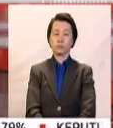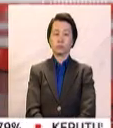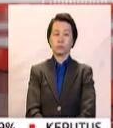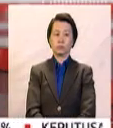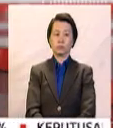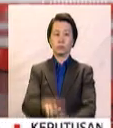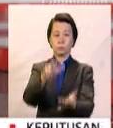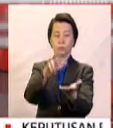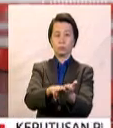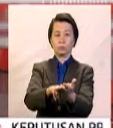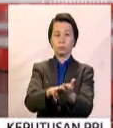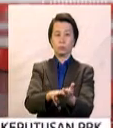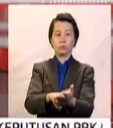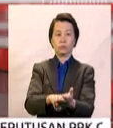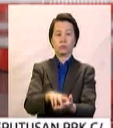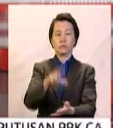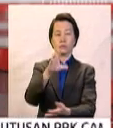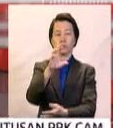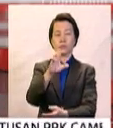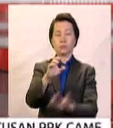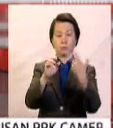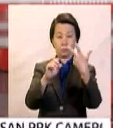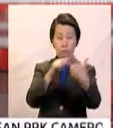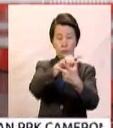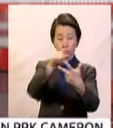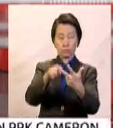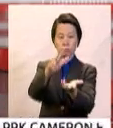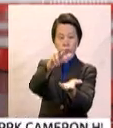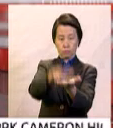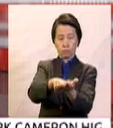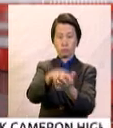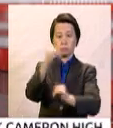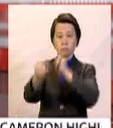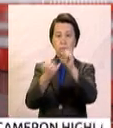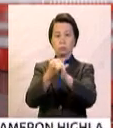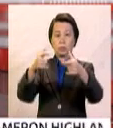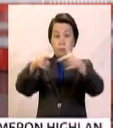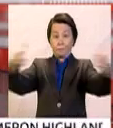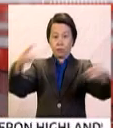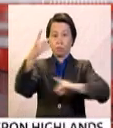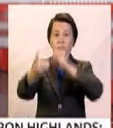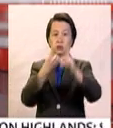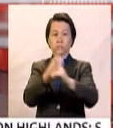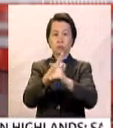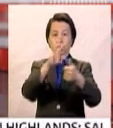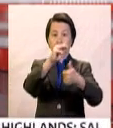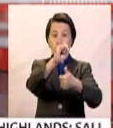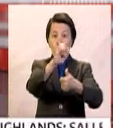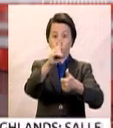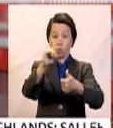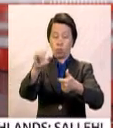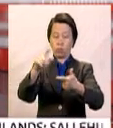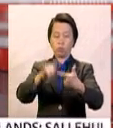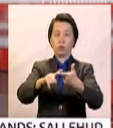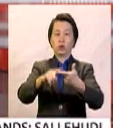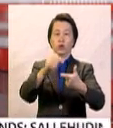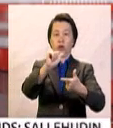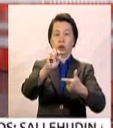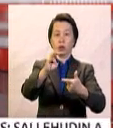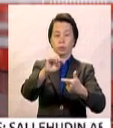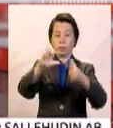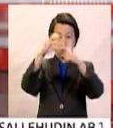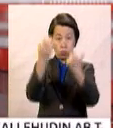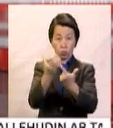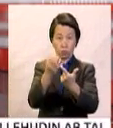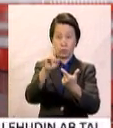Pengekalan penarafan kredit Malaysia oleh tiga agensi penarafan antarabangsa terbesar dunia, Moody's Fitch Ratings dan S&P